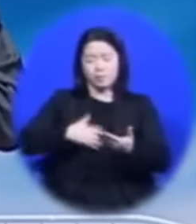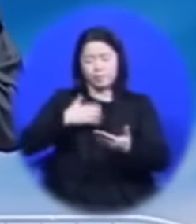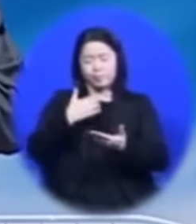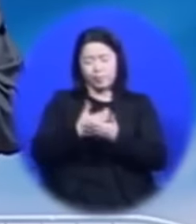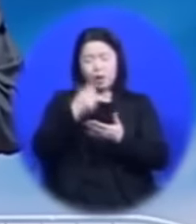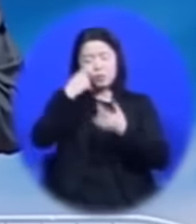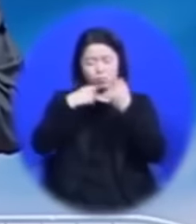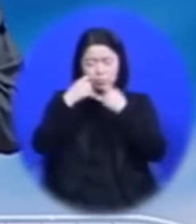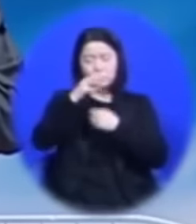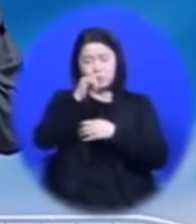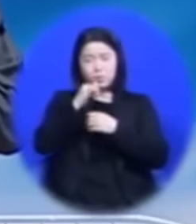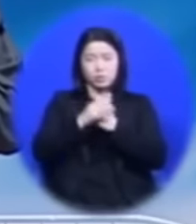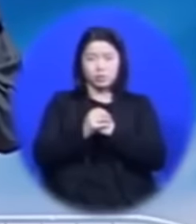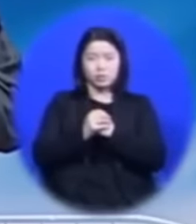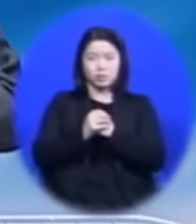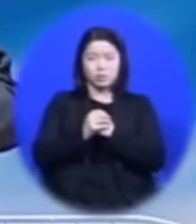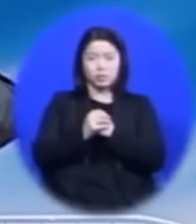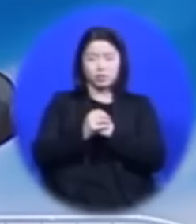되고 울었어요.